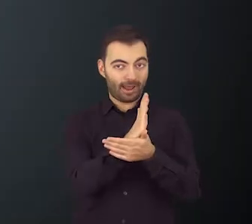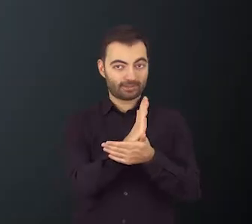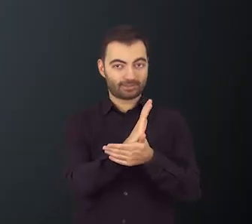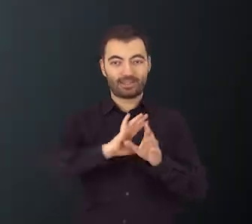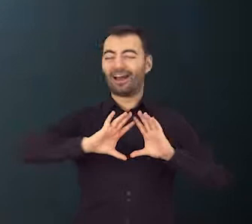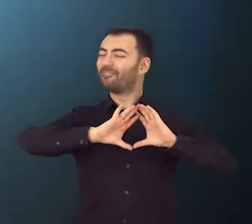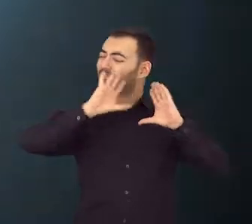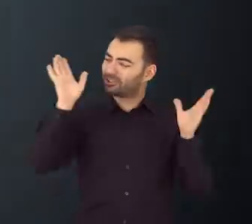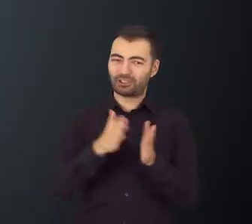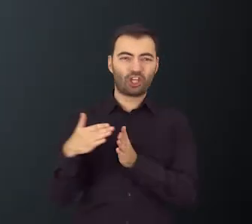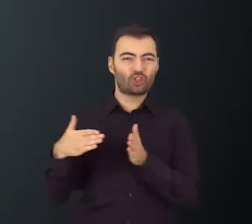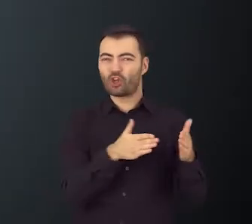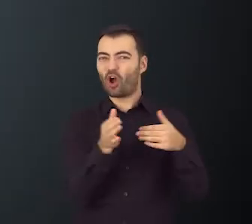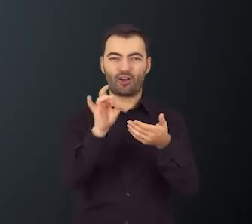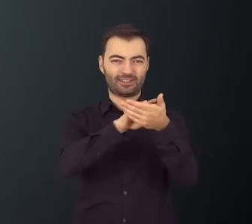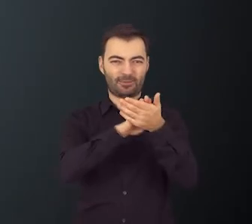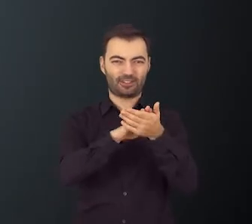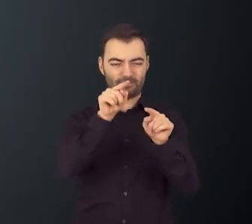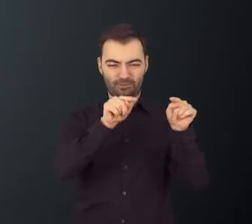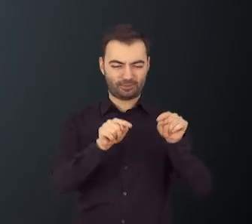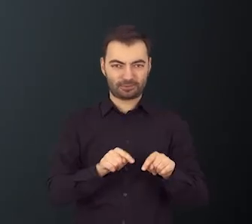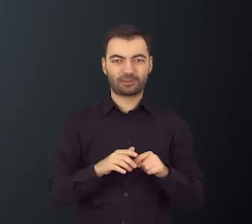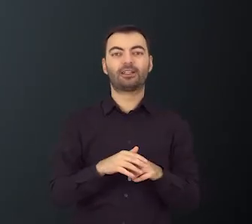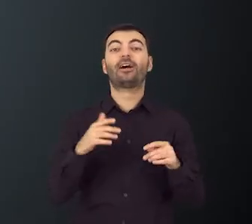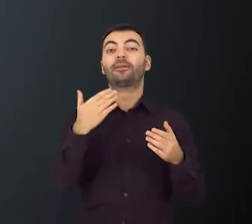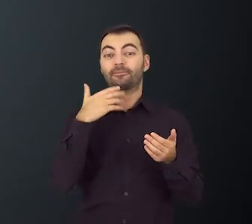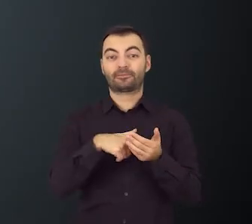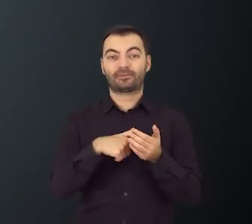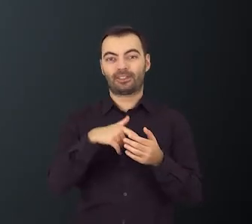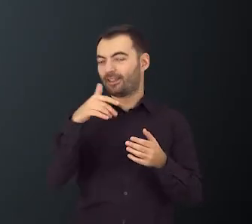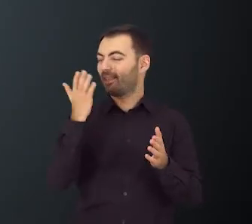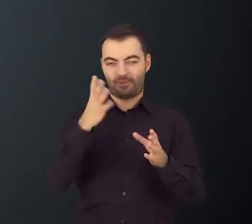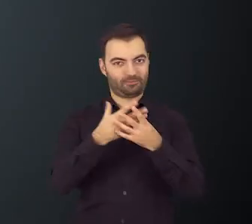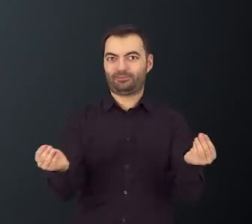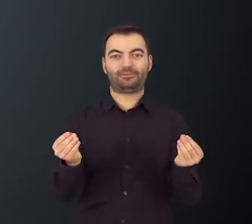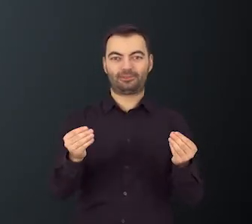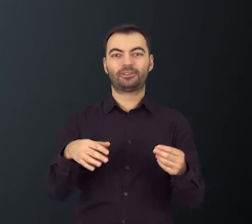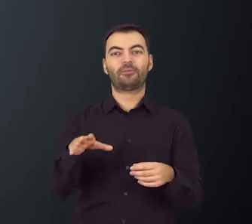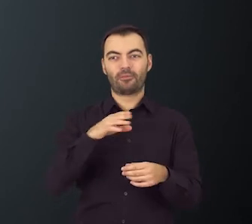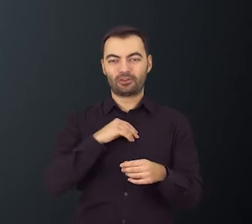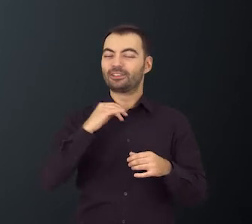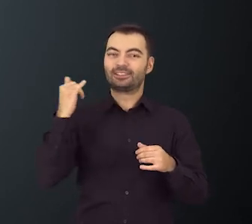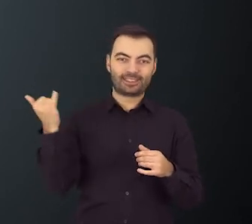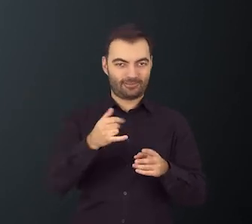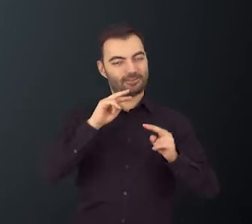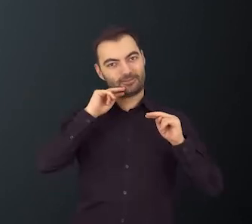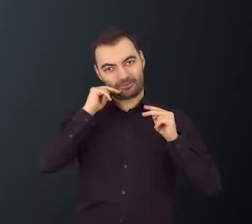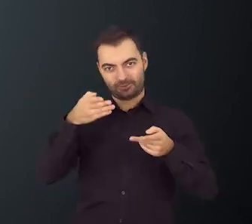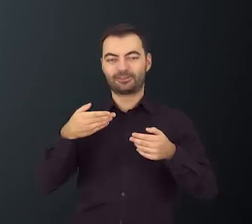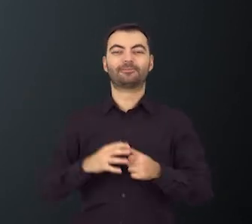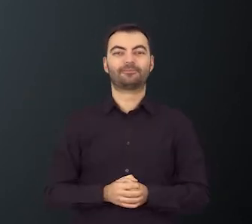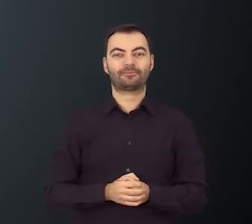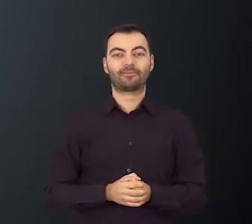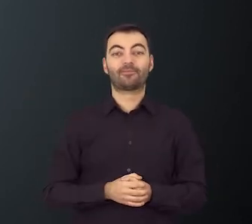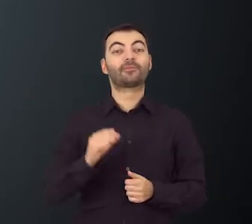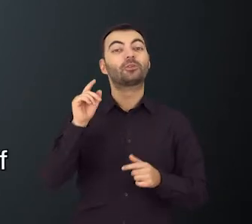z wyznaczonymi wszystkimi ścieżkami, wszystkimi ważnymi punktami, tak żebyśmy się nie zgubili i żebyśmy mogli zawsze odnaleźć drogę wyjścia.